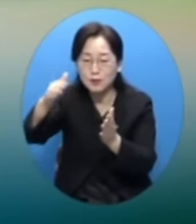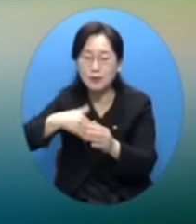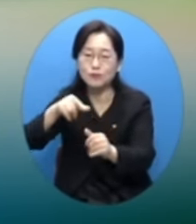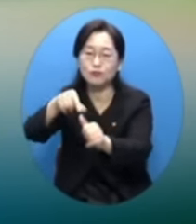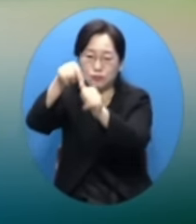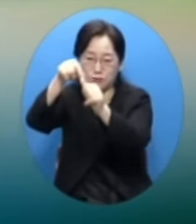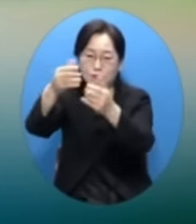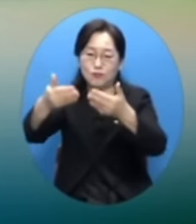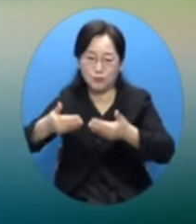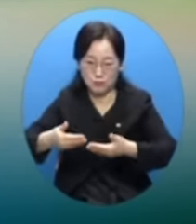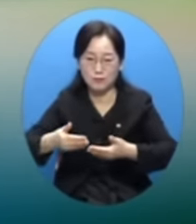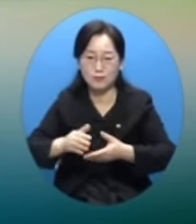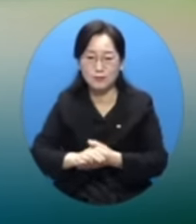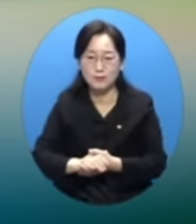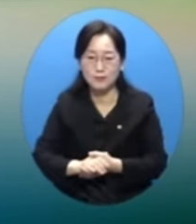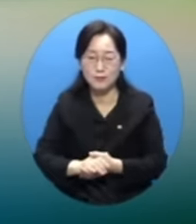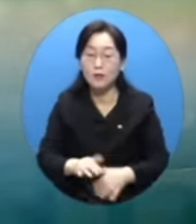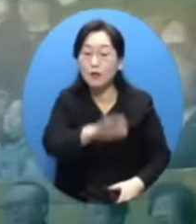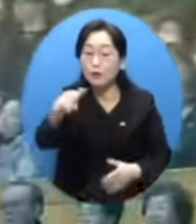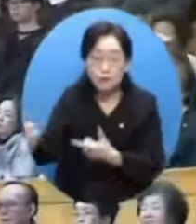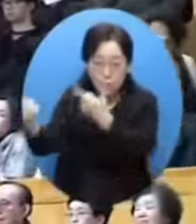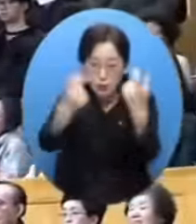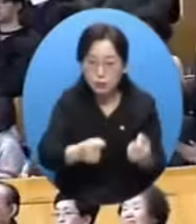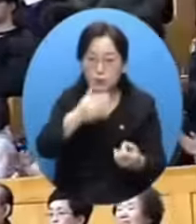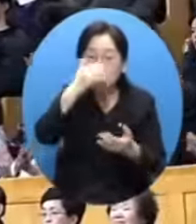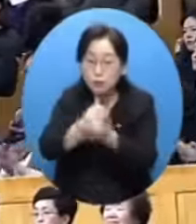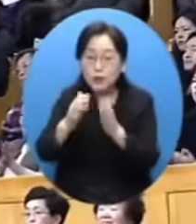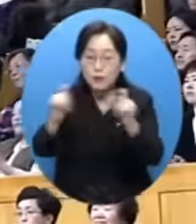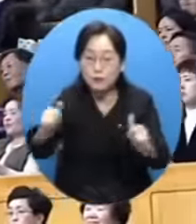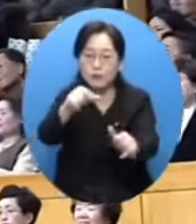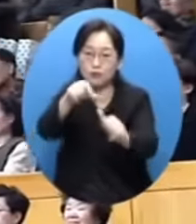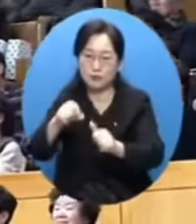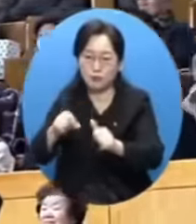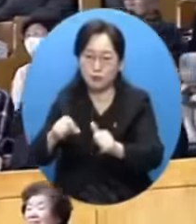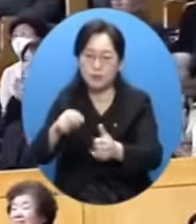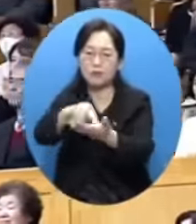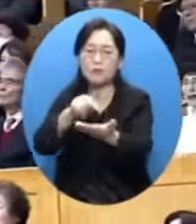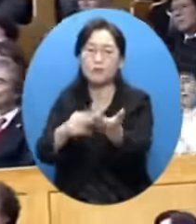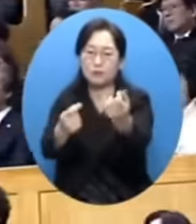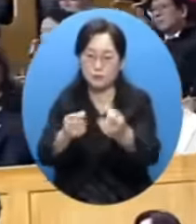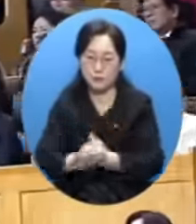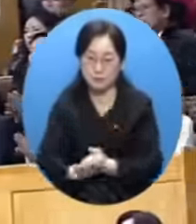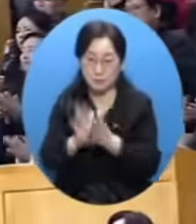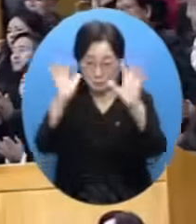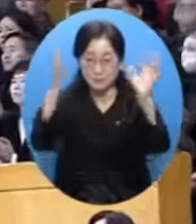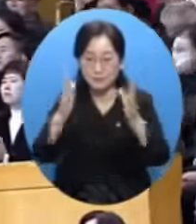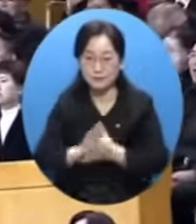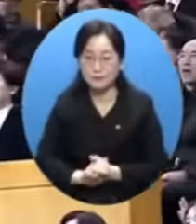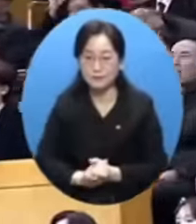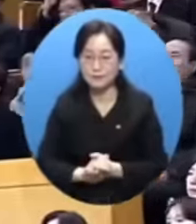사실입니다. 우리 모두 죄인이었다가 구원받은 하나님의 자녀들입니다. 할렐루야!